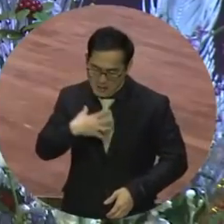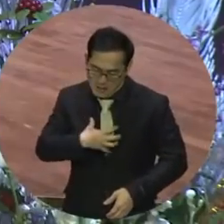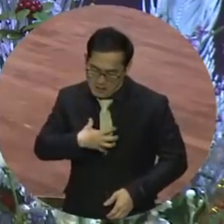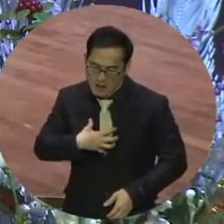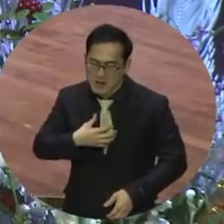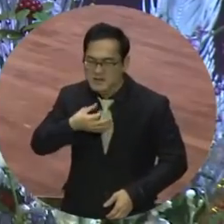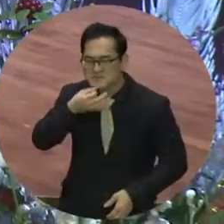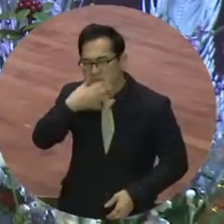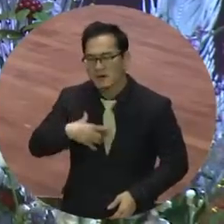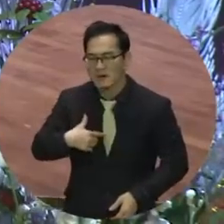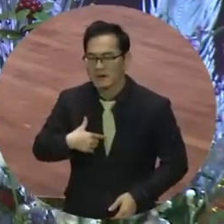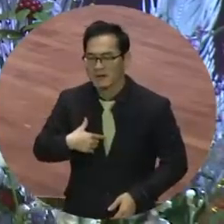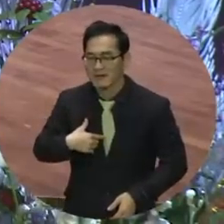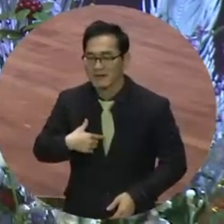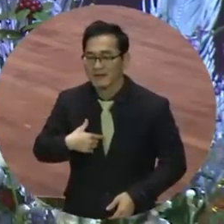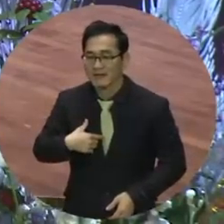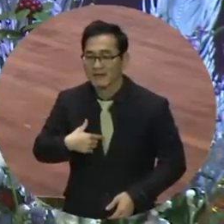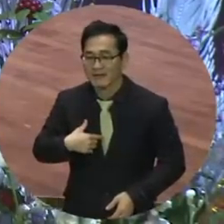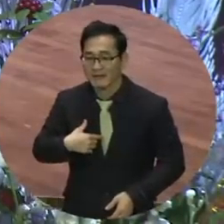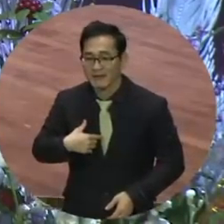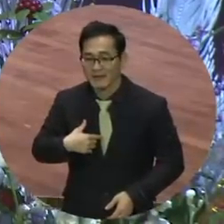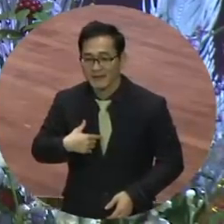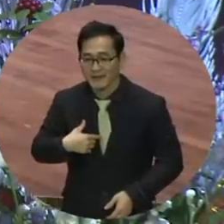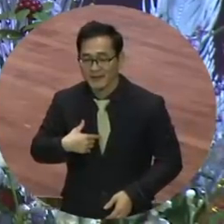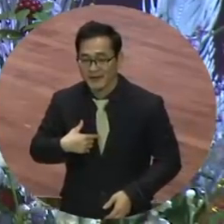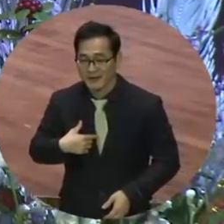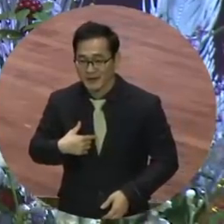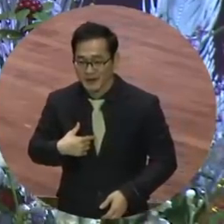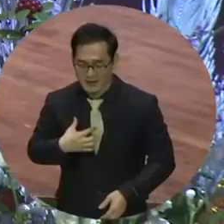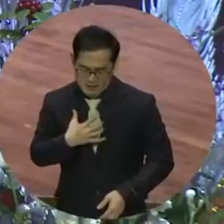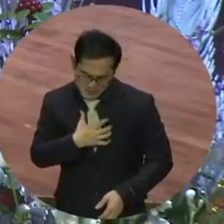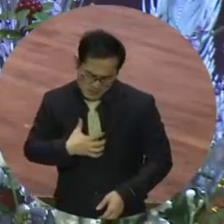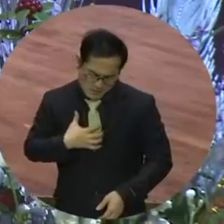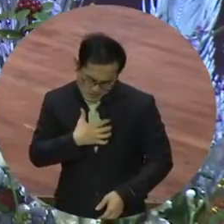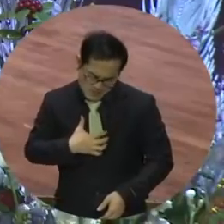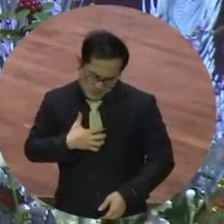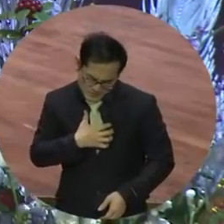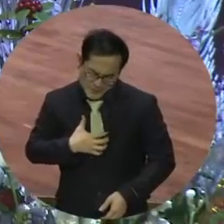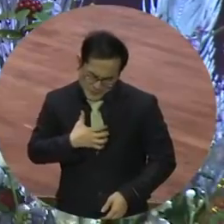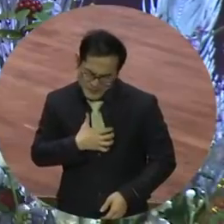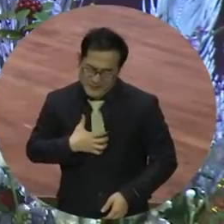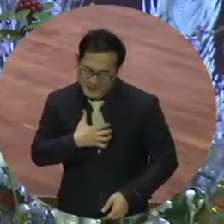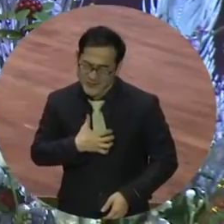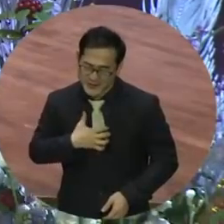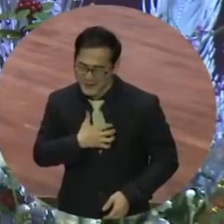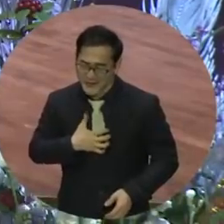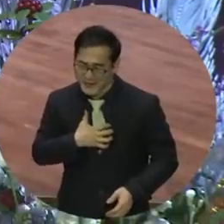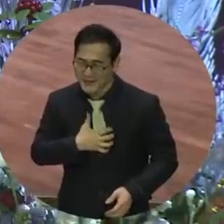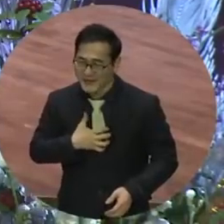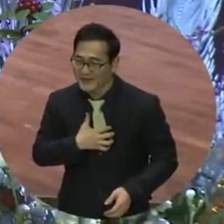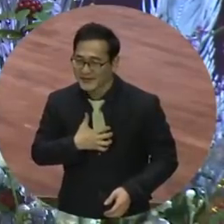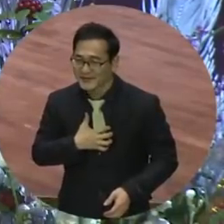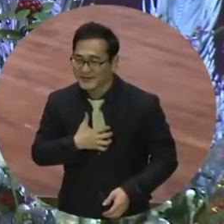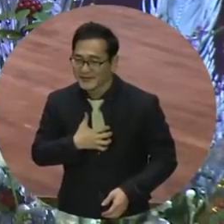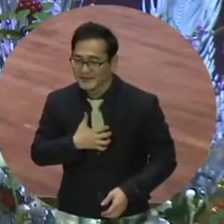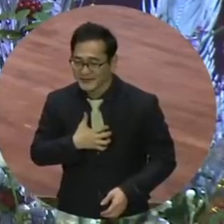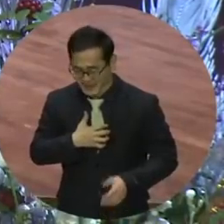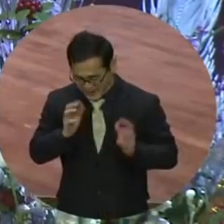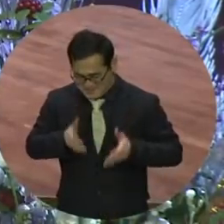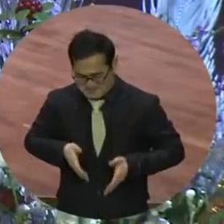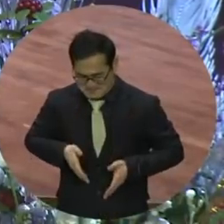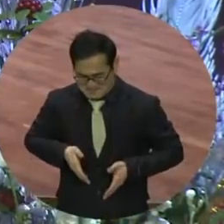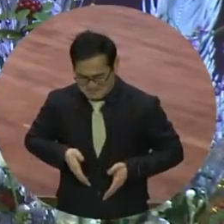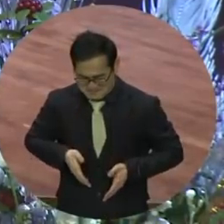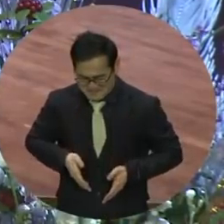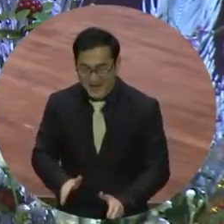그런데 이런 아픔과 이런 큰 이 고통을 경험하면서 언제 그랬냐는 뜻이 다시